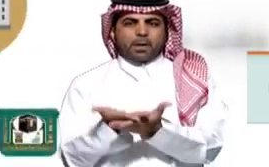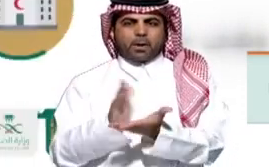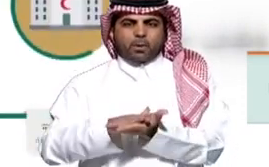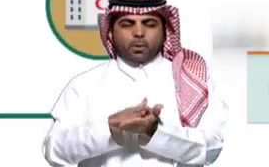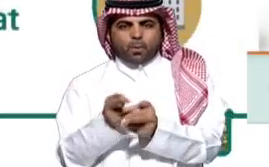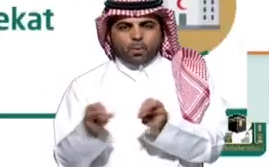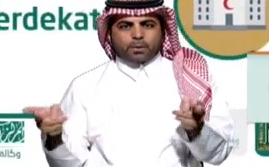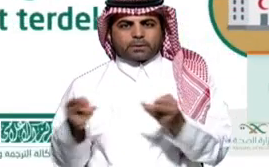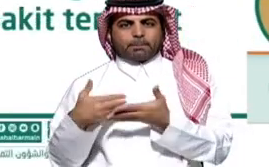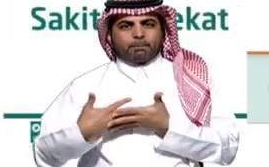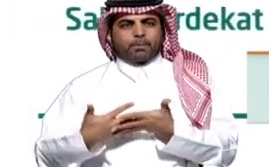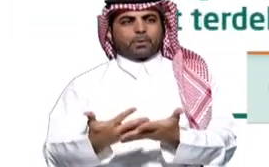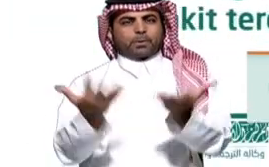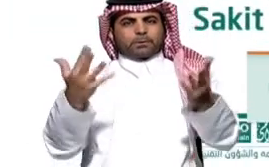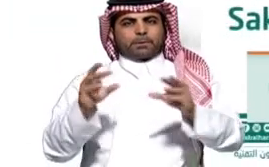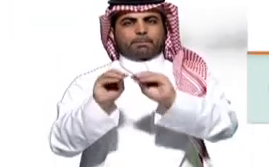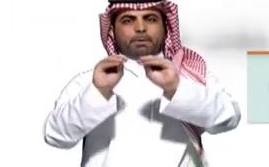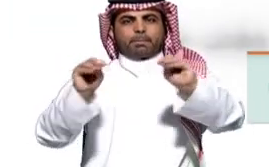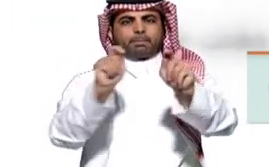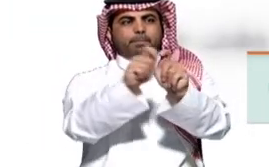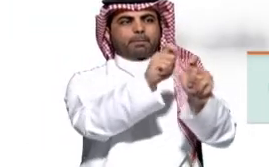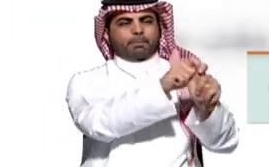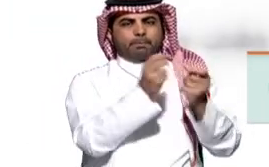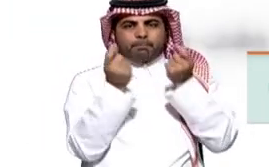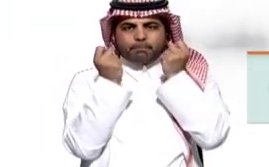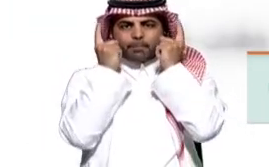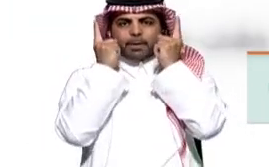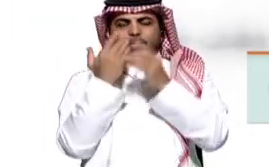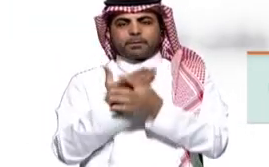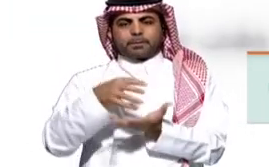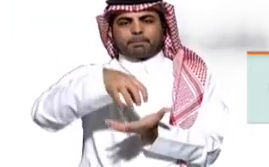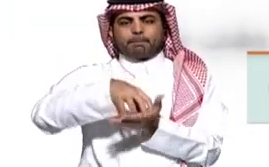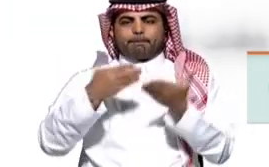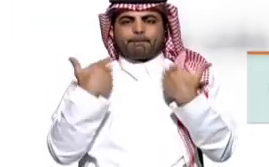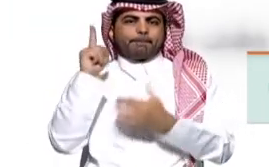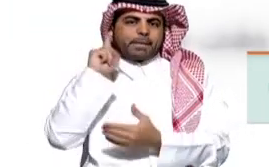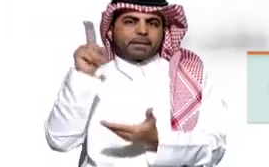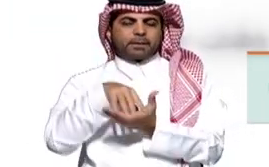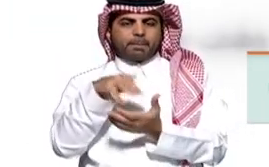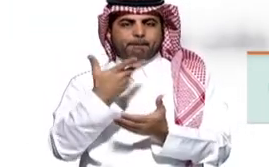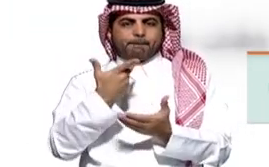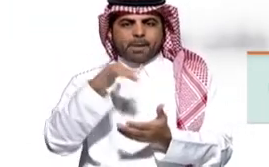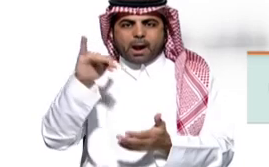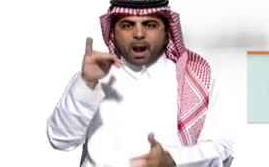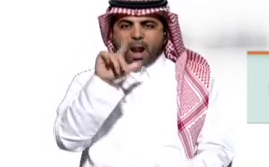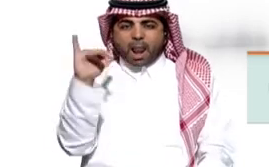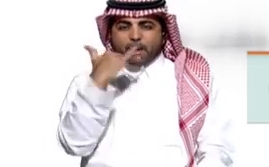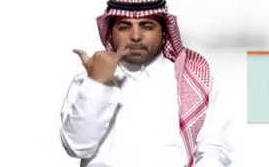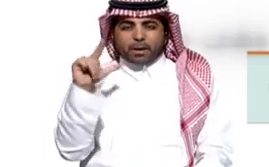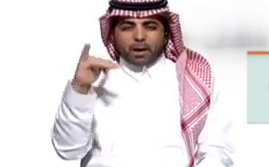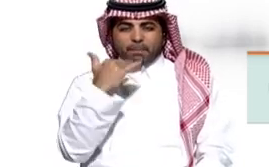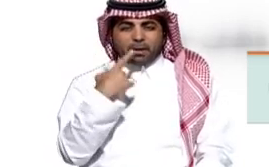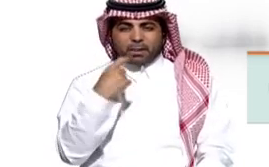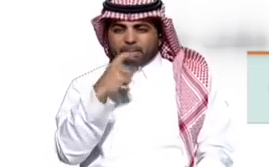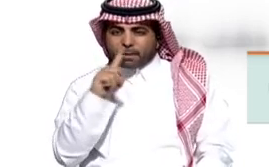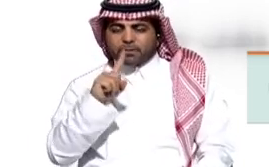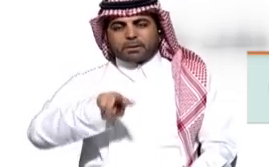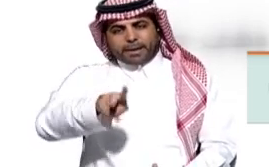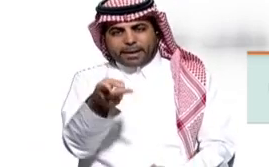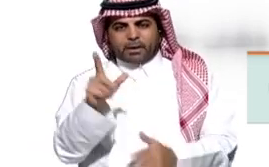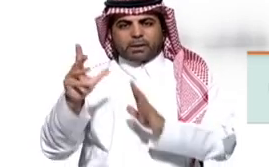للعالم لتكون منبرا إرشاديا دعويا من البيت العتيق لغير الناطقين بالعربية، تسخير كل